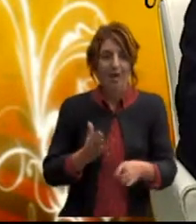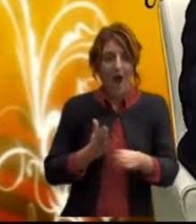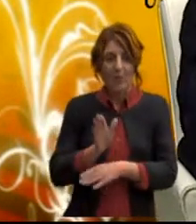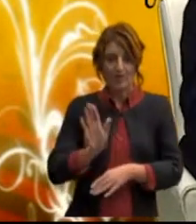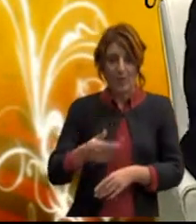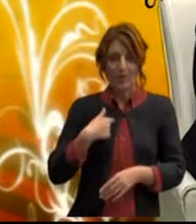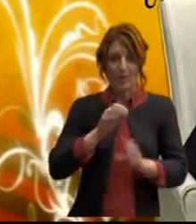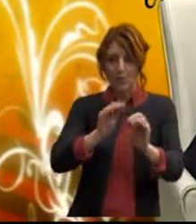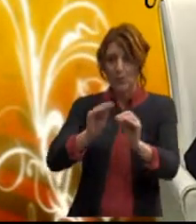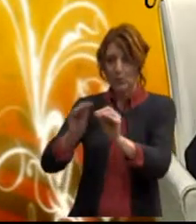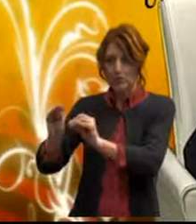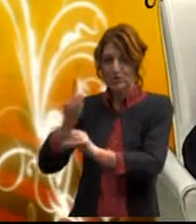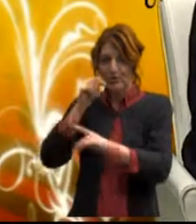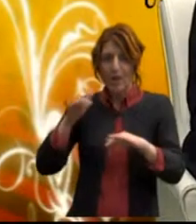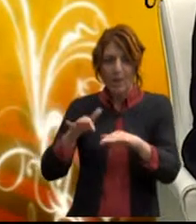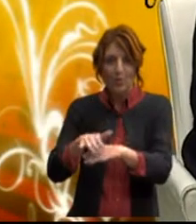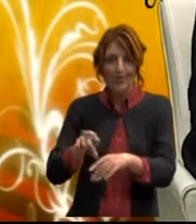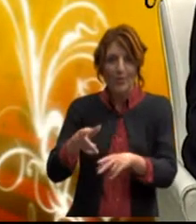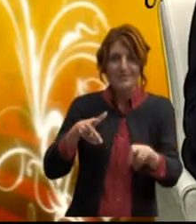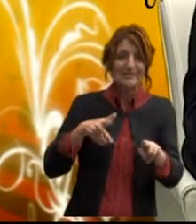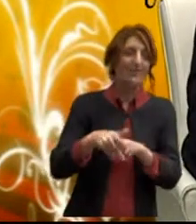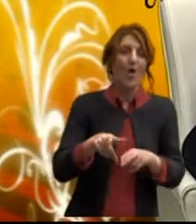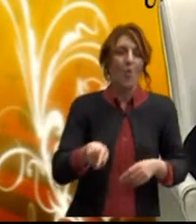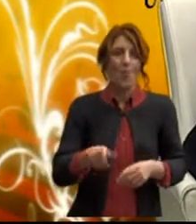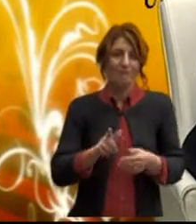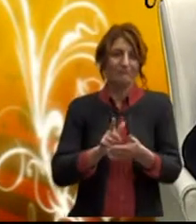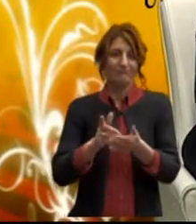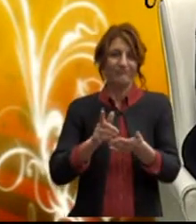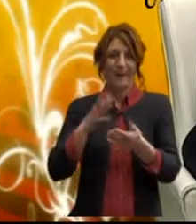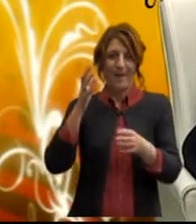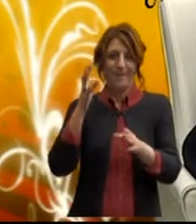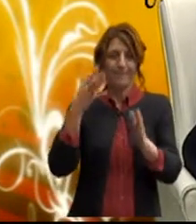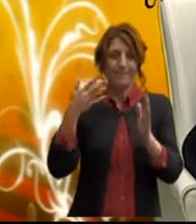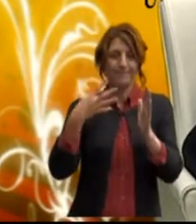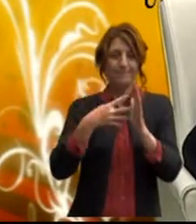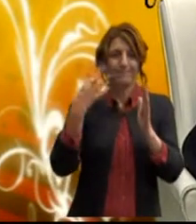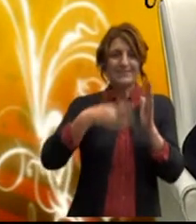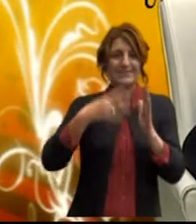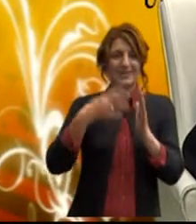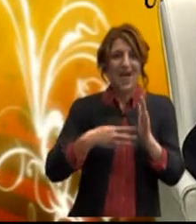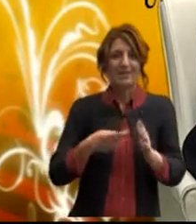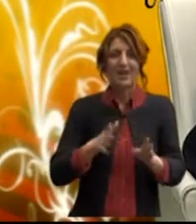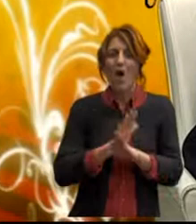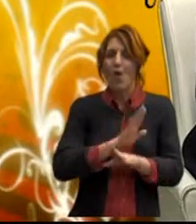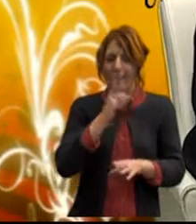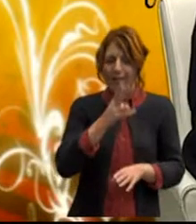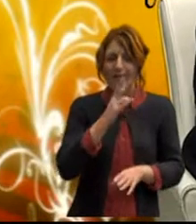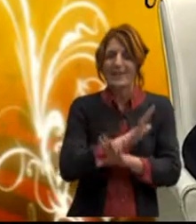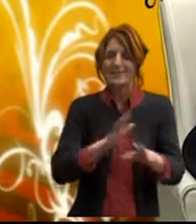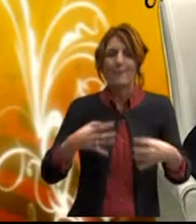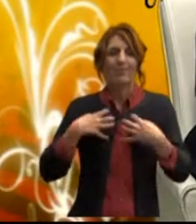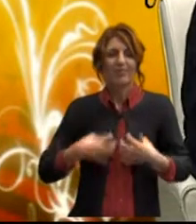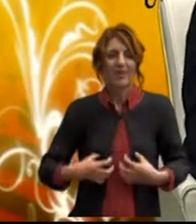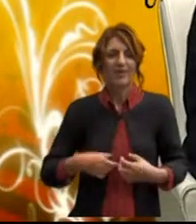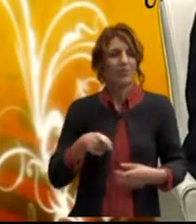naučimo ljude, evo, to je sad zadatak prevencije. Mi psihijatri, dakle, da se samo bavimo depresijama, ne možemo riješiti sve probleme. I zato je iznimno